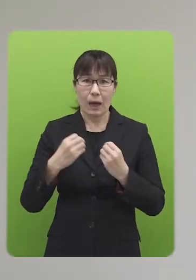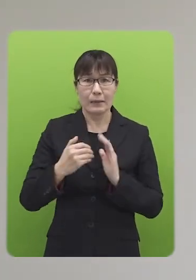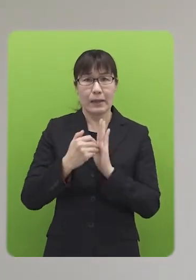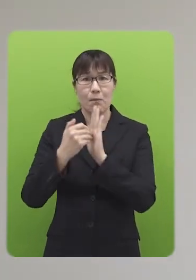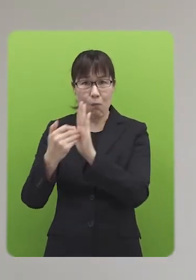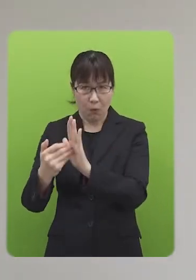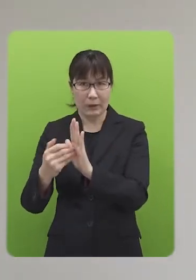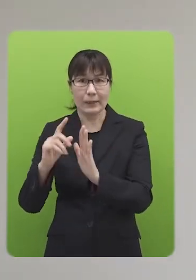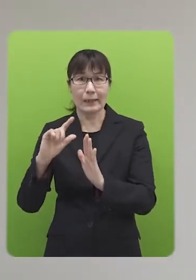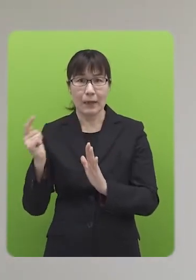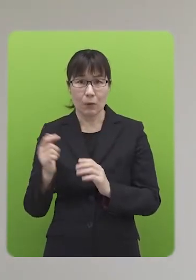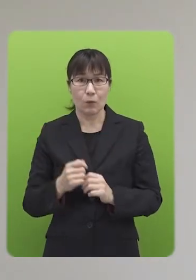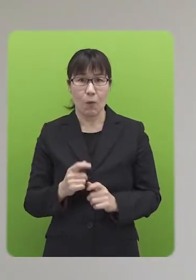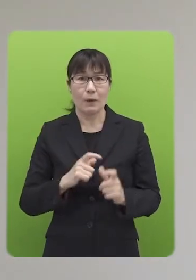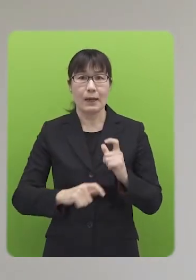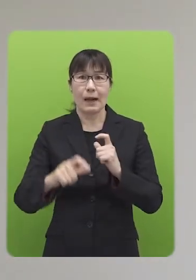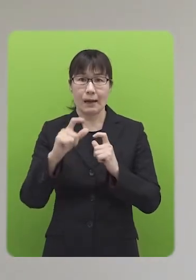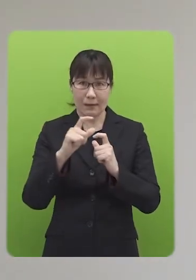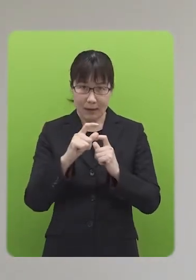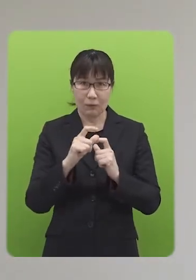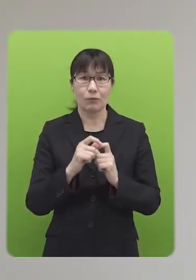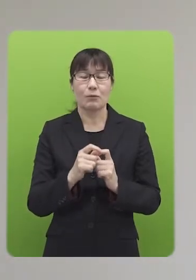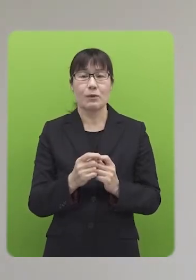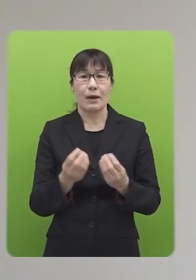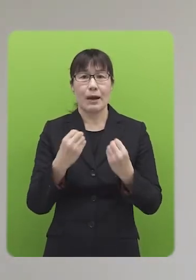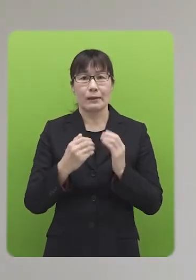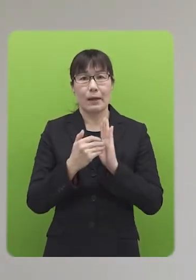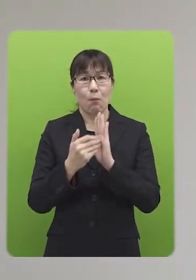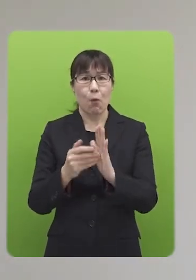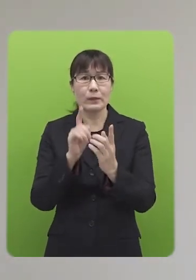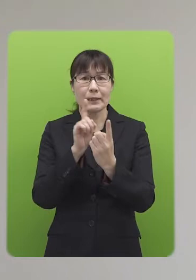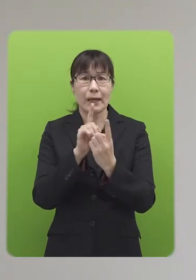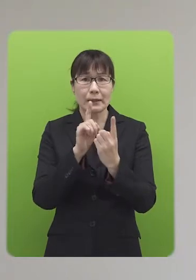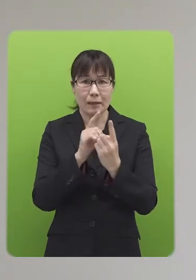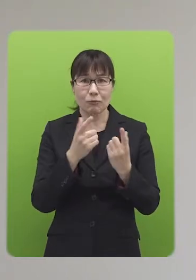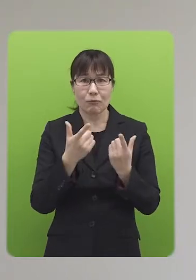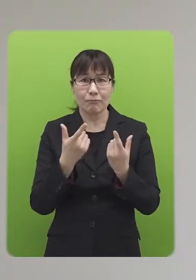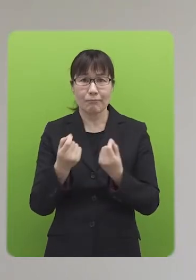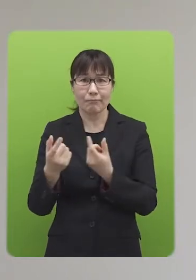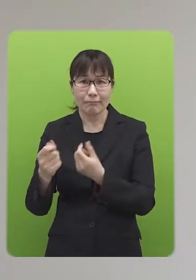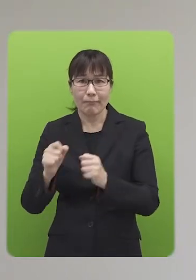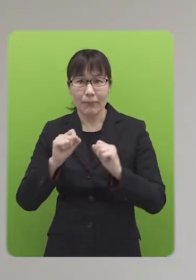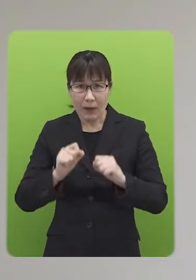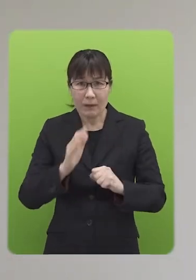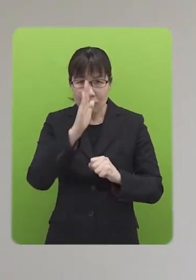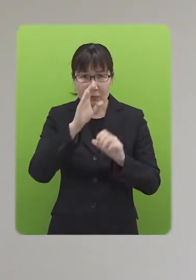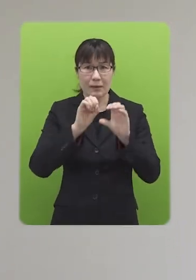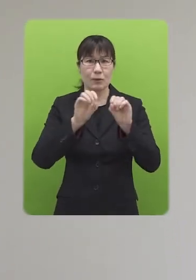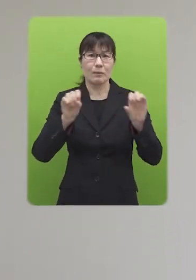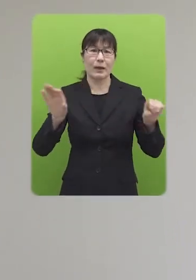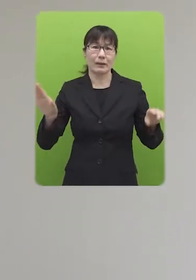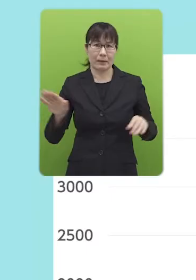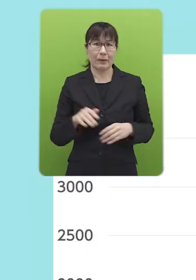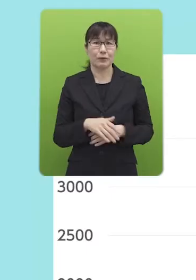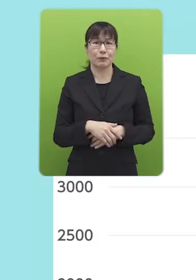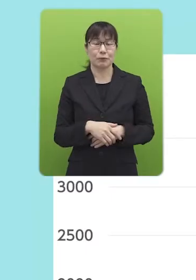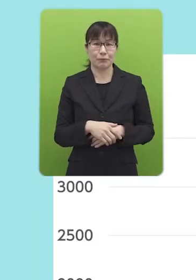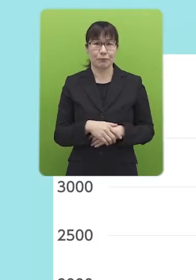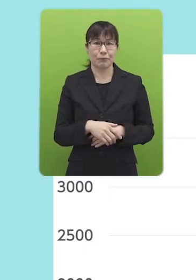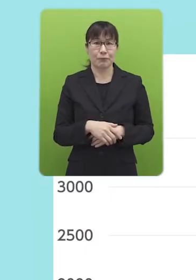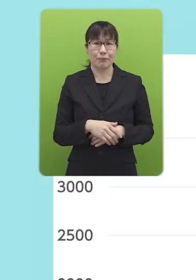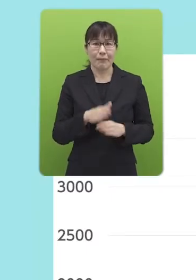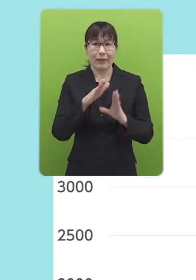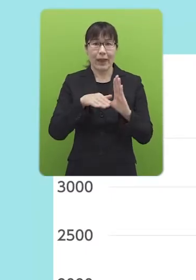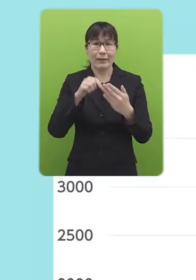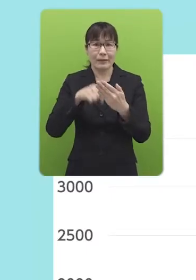防止策など、さらなる感染防止対策の徹底を呼びかけています。県